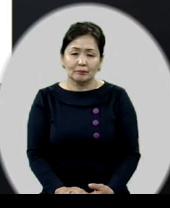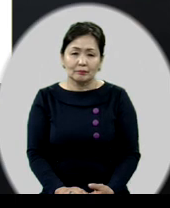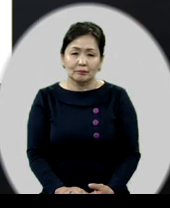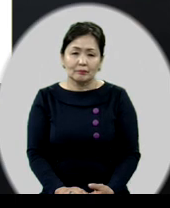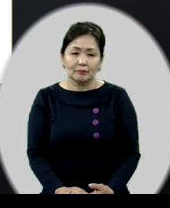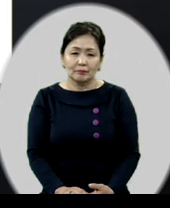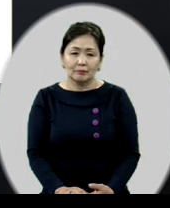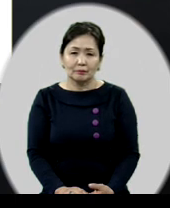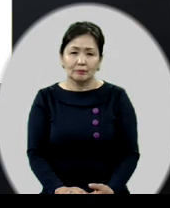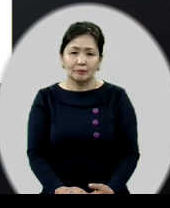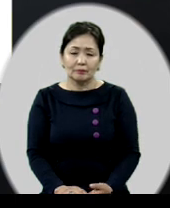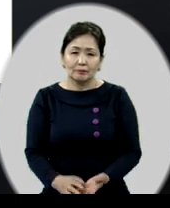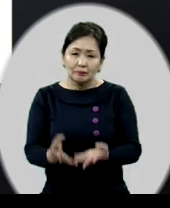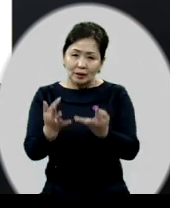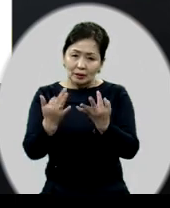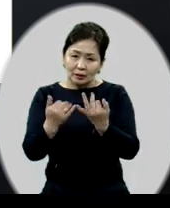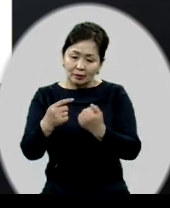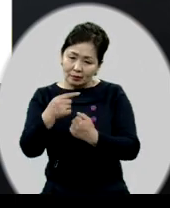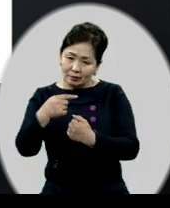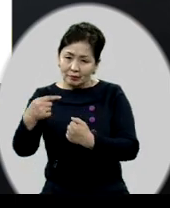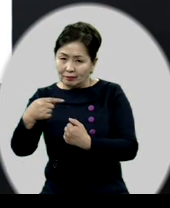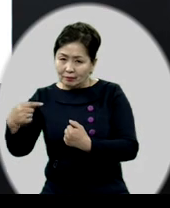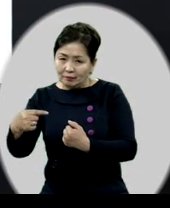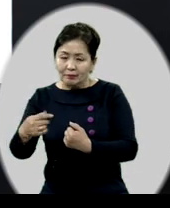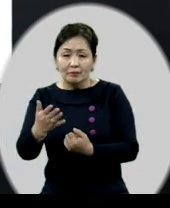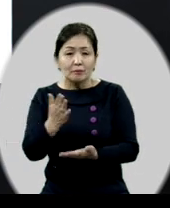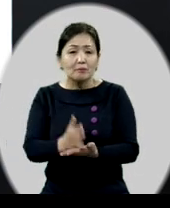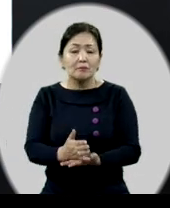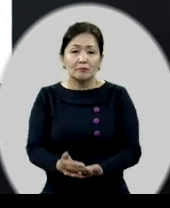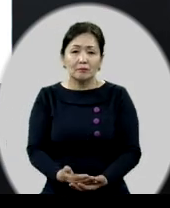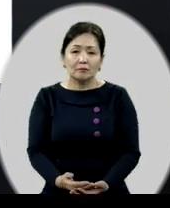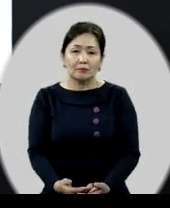Шалгая. Хэдээр хоригдсан байна вэ?